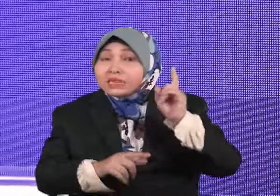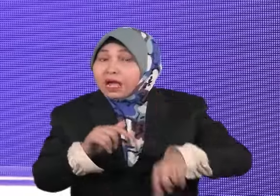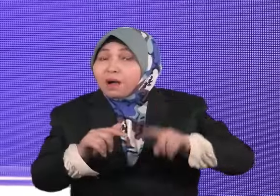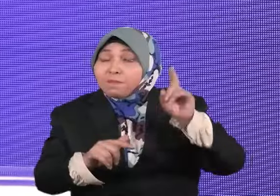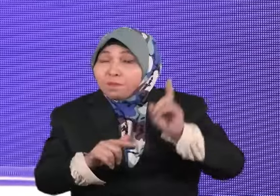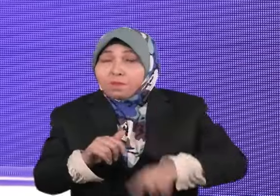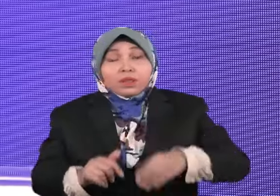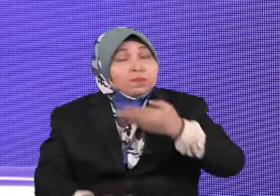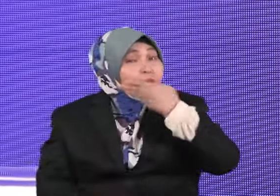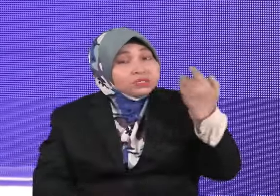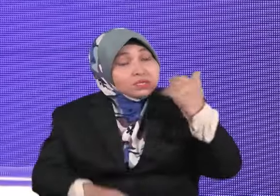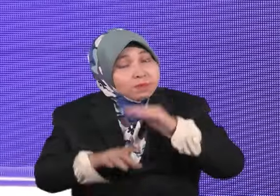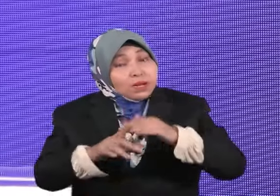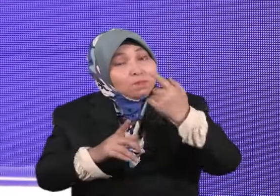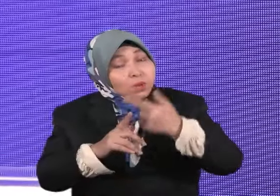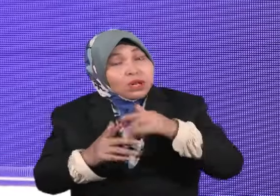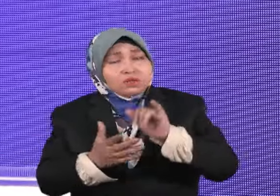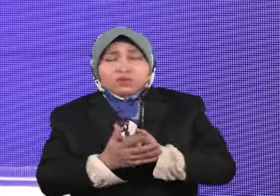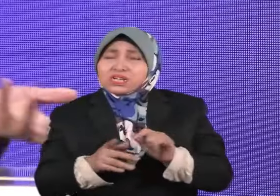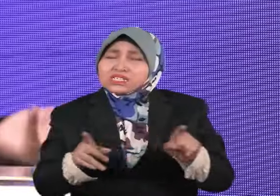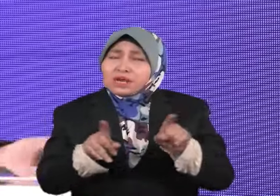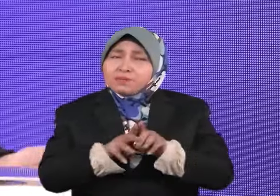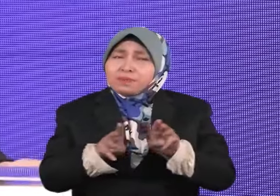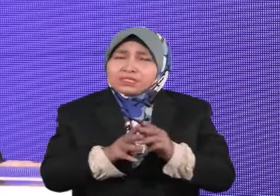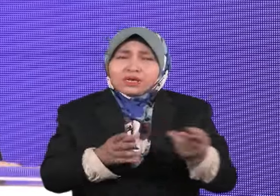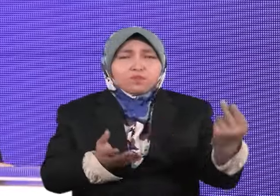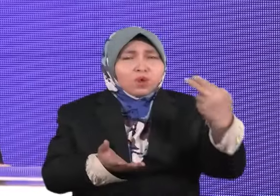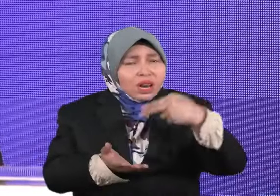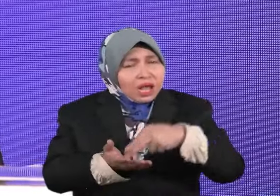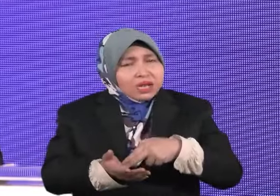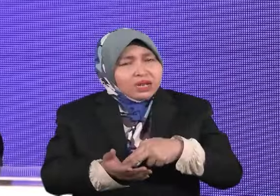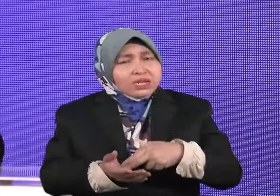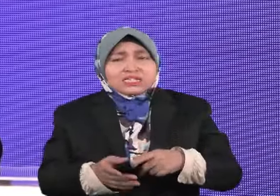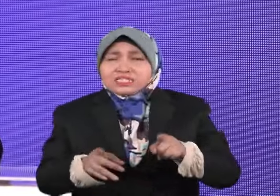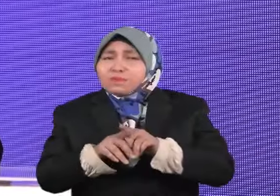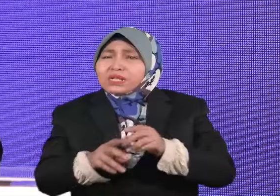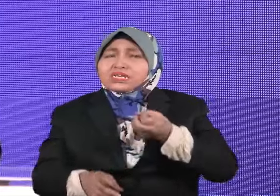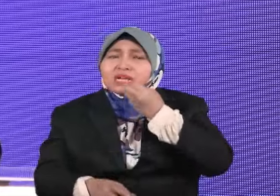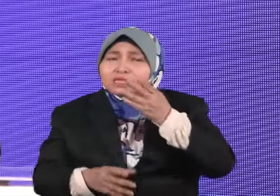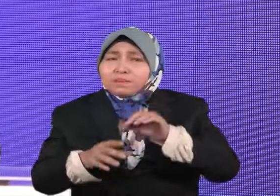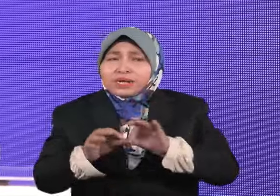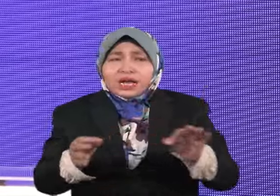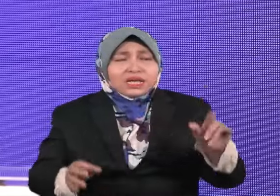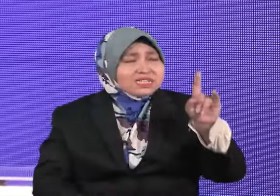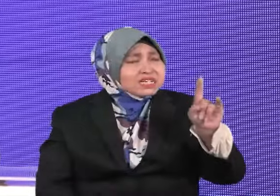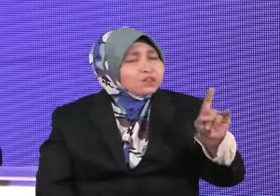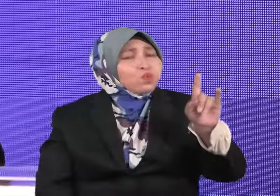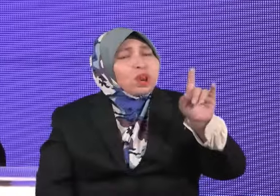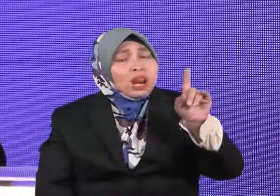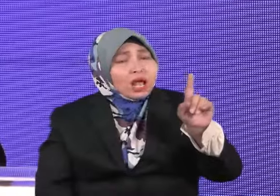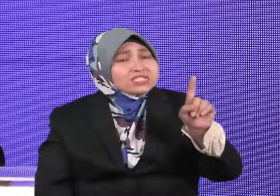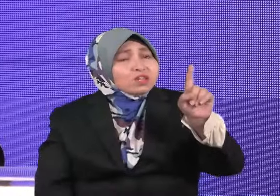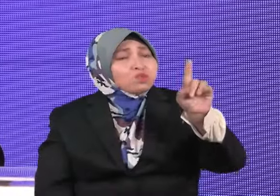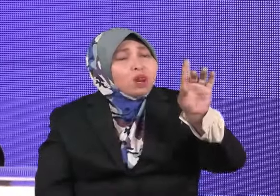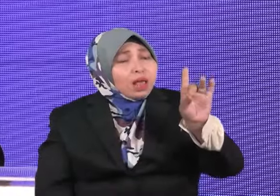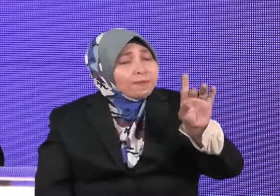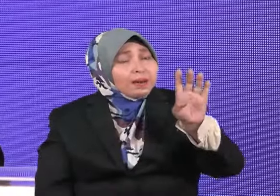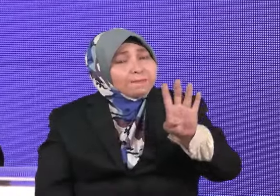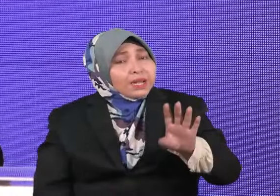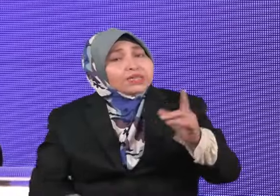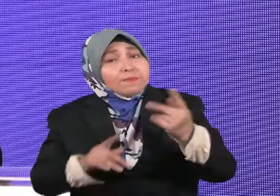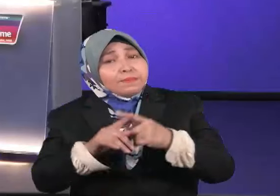puasa pada bulan tersebut. Ia seperti satu ulangan, Ustaz, ya. Seperti mana dinyatakan pada ayat 184. Tetapi kali